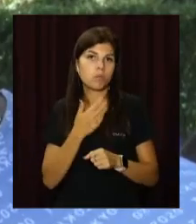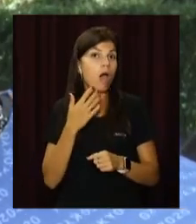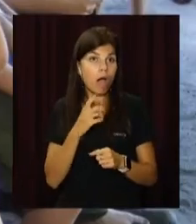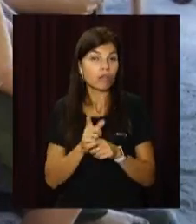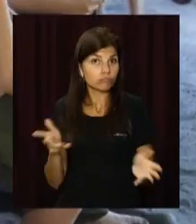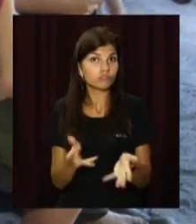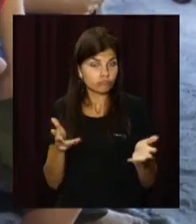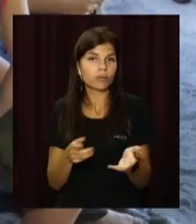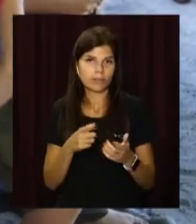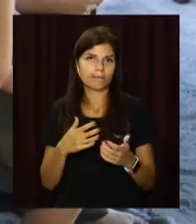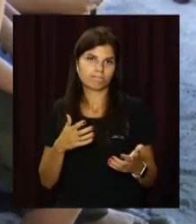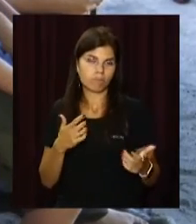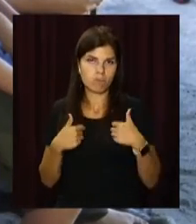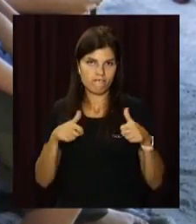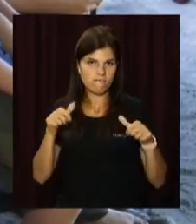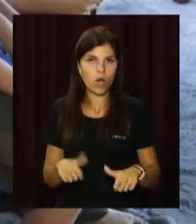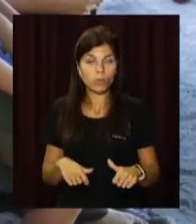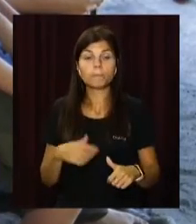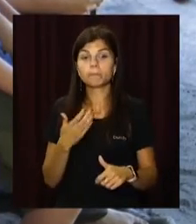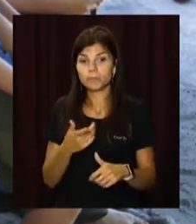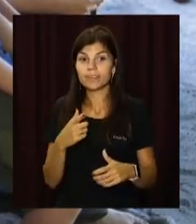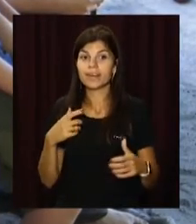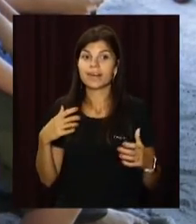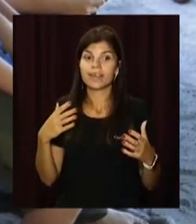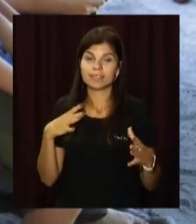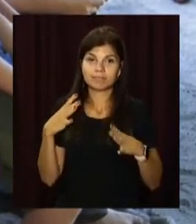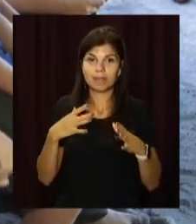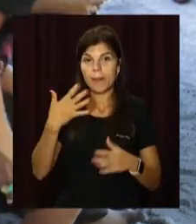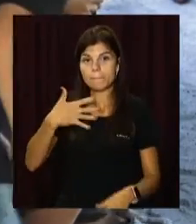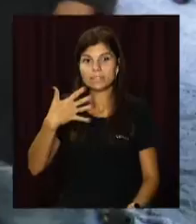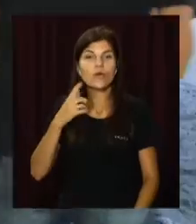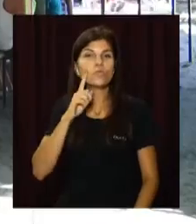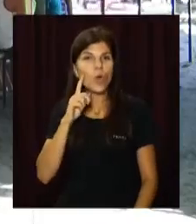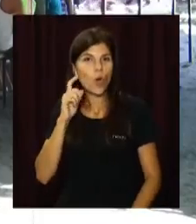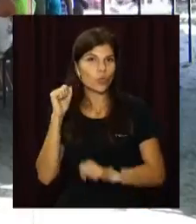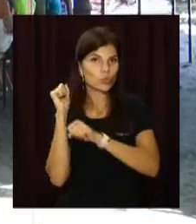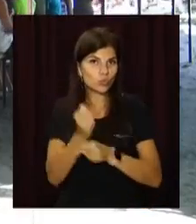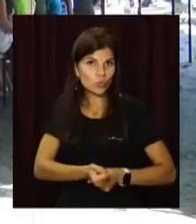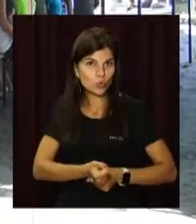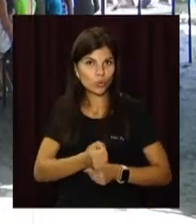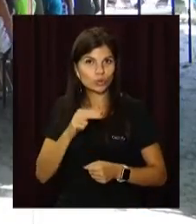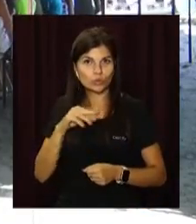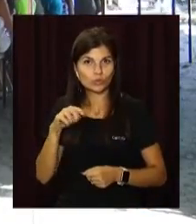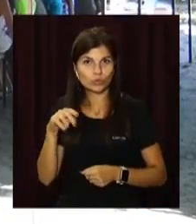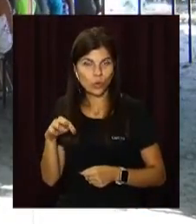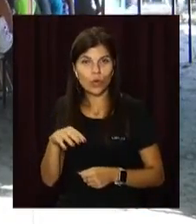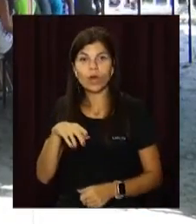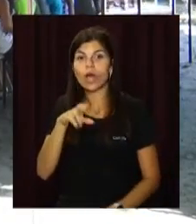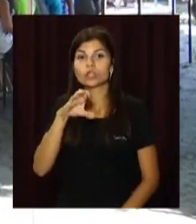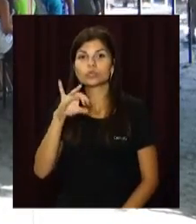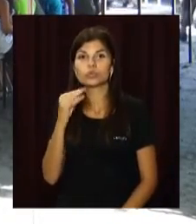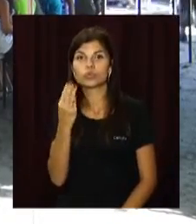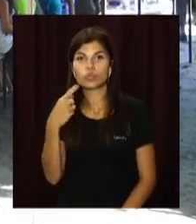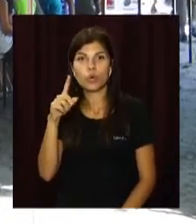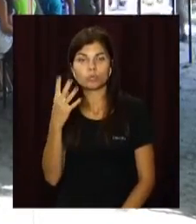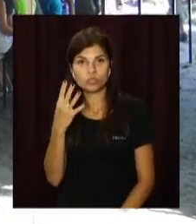больше. У спортивному таборі оздоровлюються та тренуються 50 юних дзюдоїстів, вихованців Кам'янської ДЮСШ номер